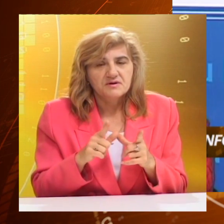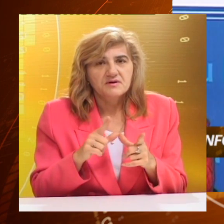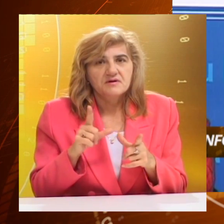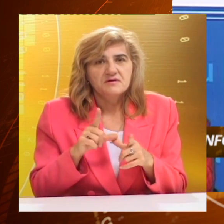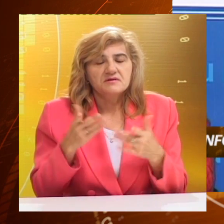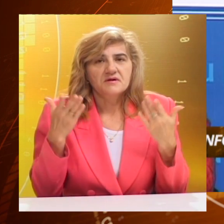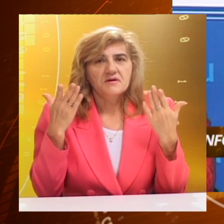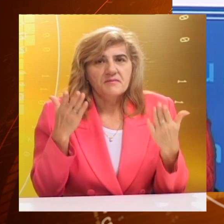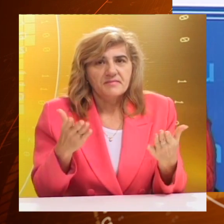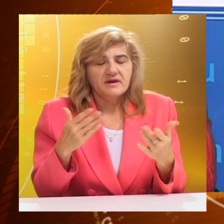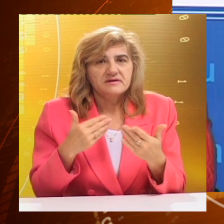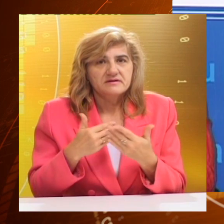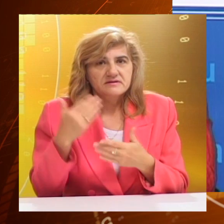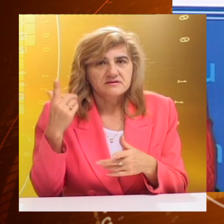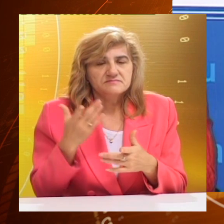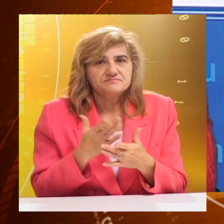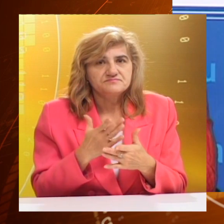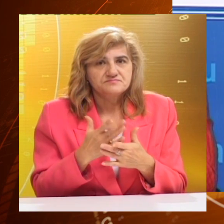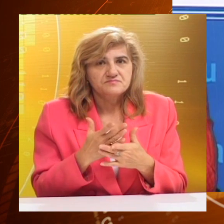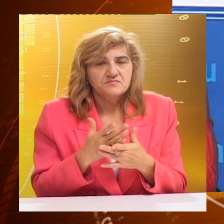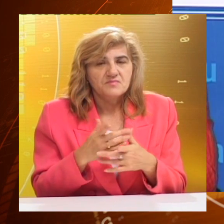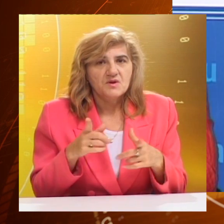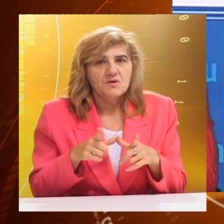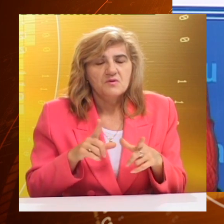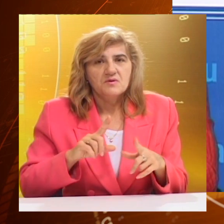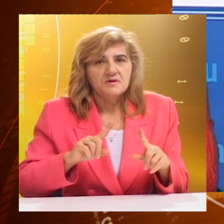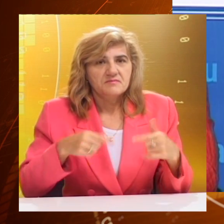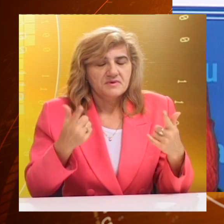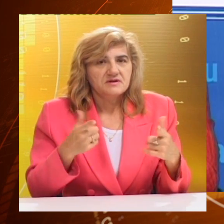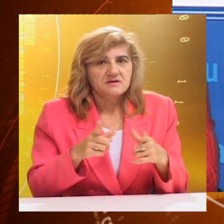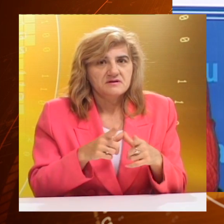na predlogu inicijativi da grad Subotica bude učesnik